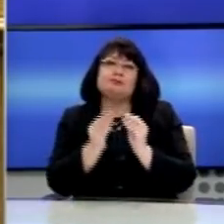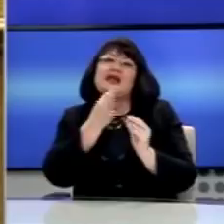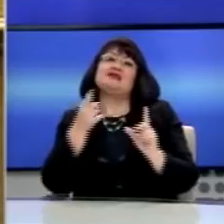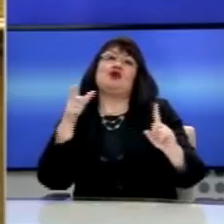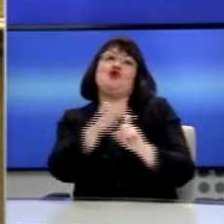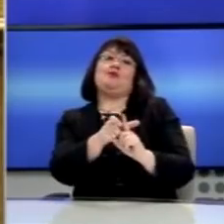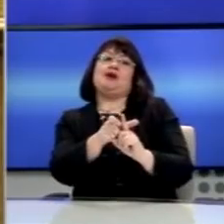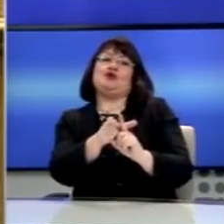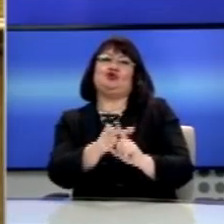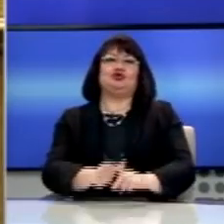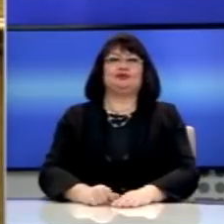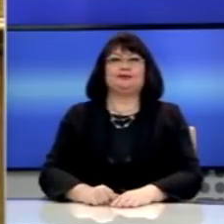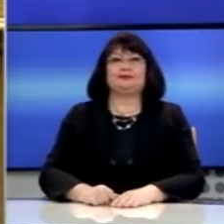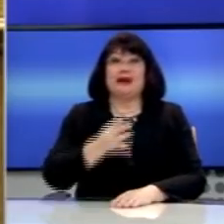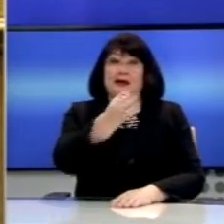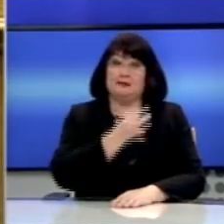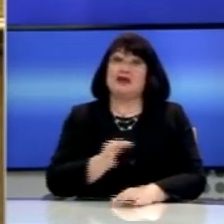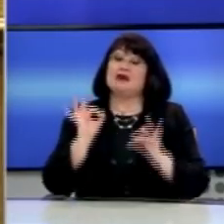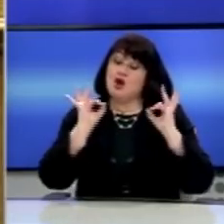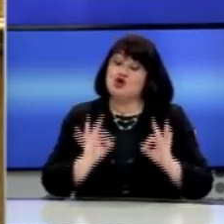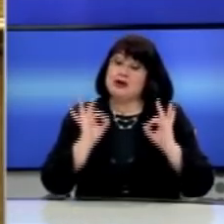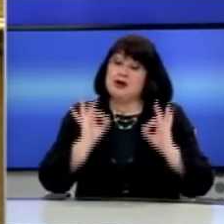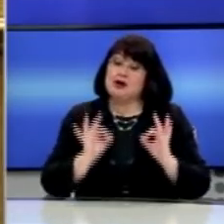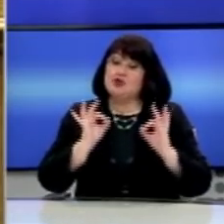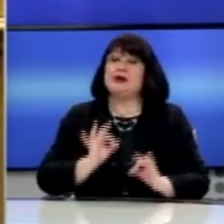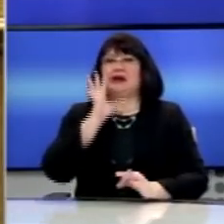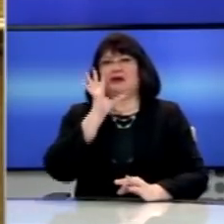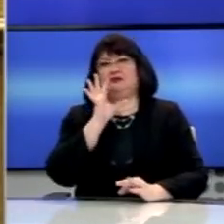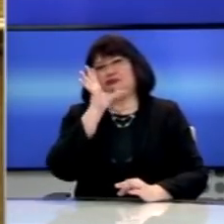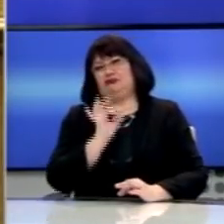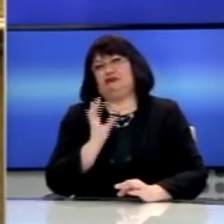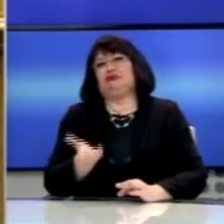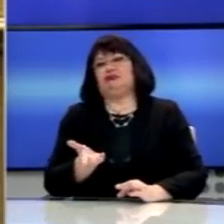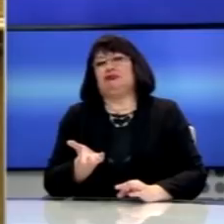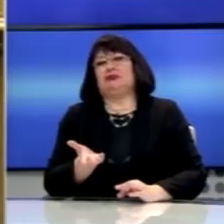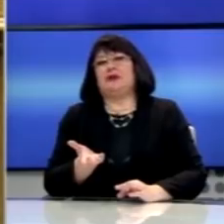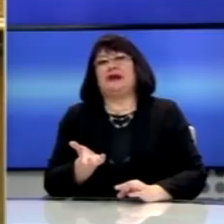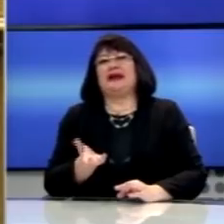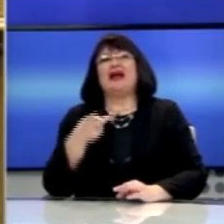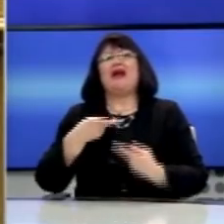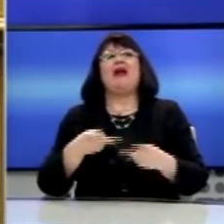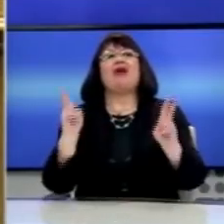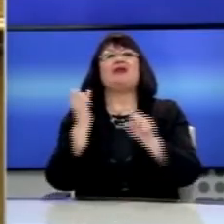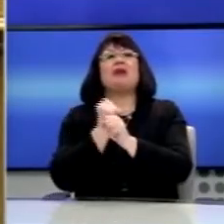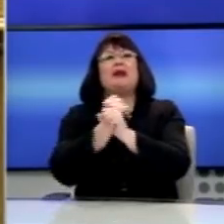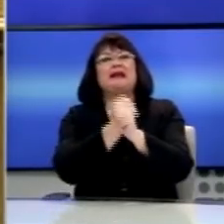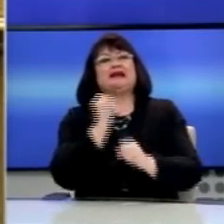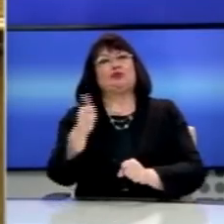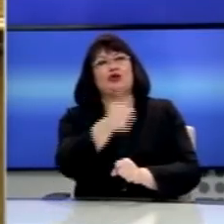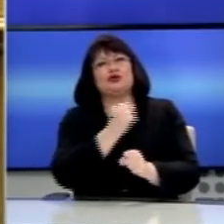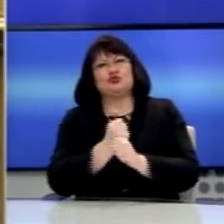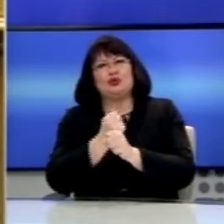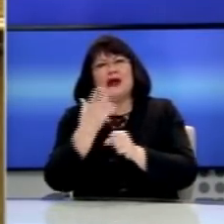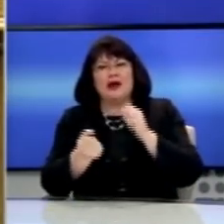Η κανονικότητα που υπόσχεστε στους αυτοαπασχολούμενους, στους επαγγελματίες, είναι κενό γράμμα. Όχι